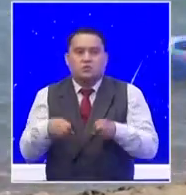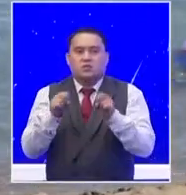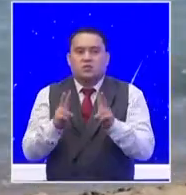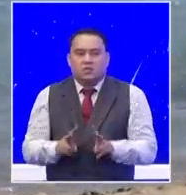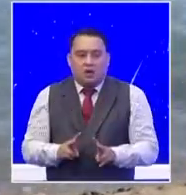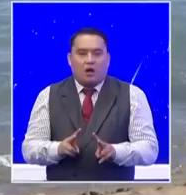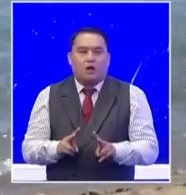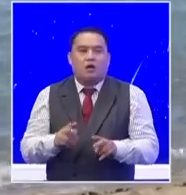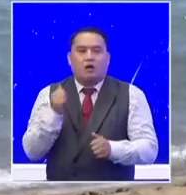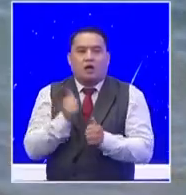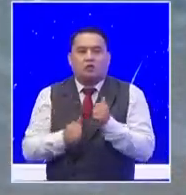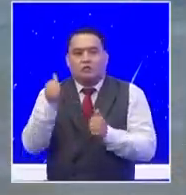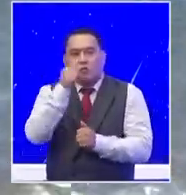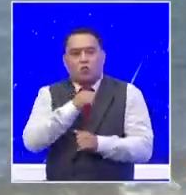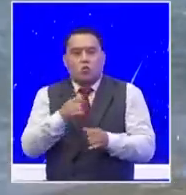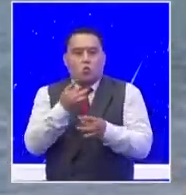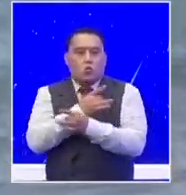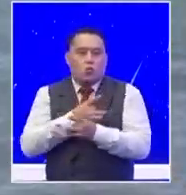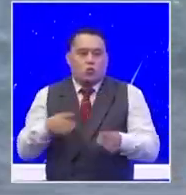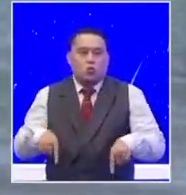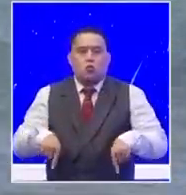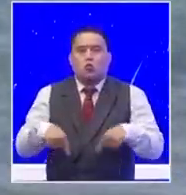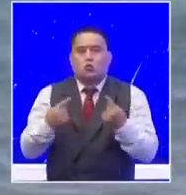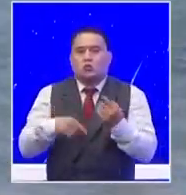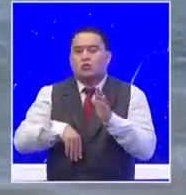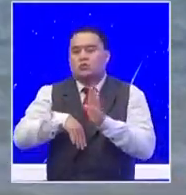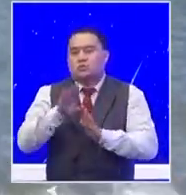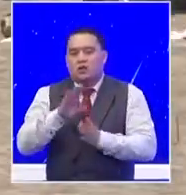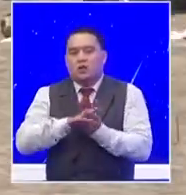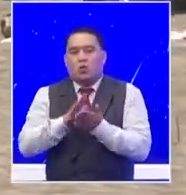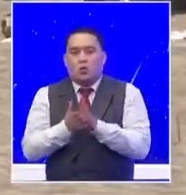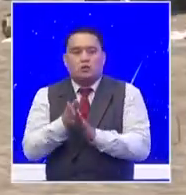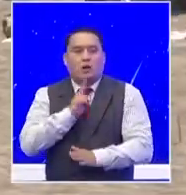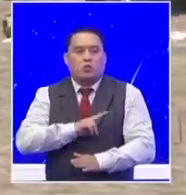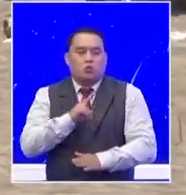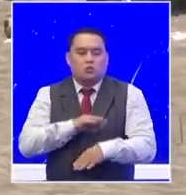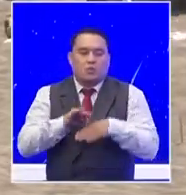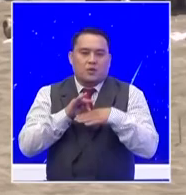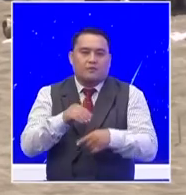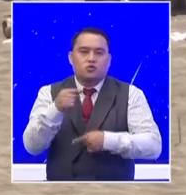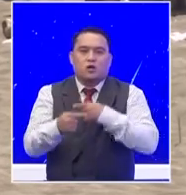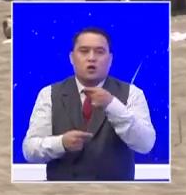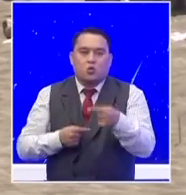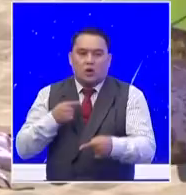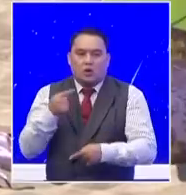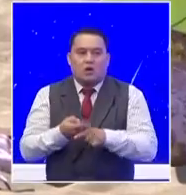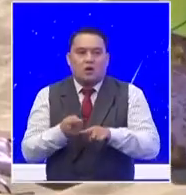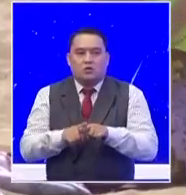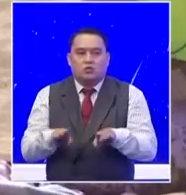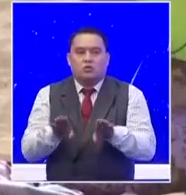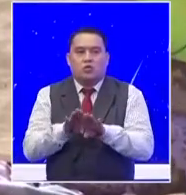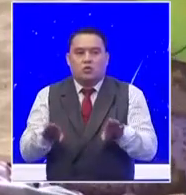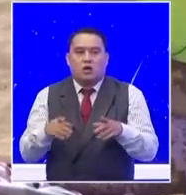организаторов акции, с каждым годом уровень культуры населения повышается. Однако подобная работа должна проводиться регулярно. А потому отныне